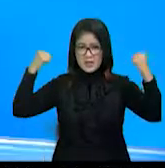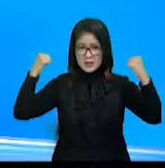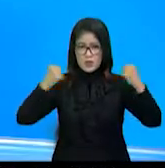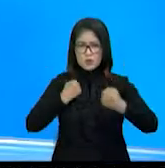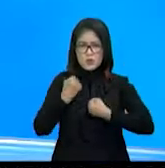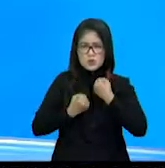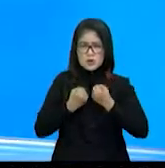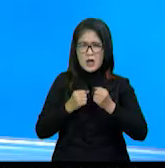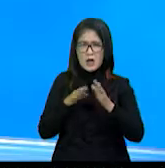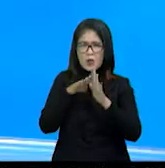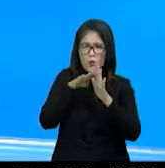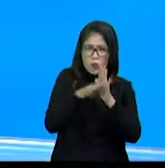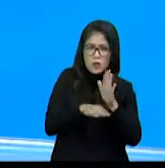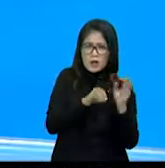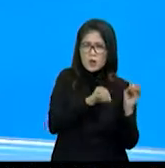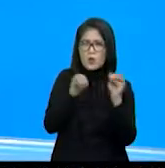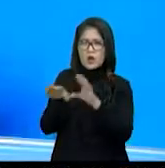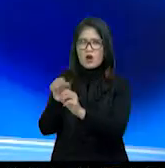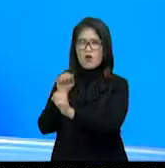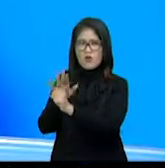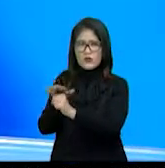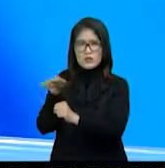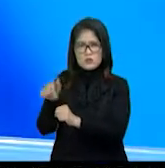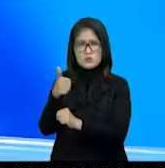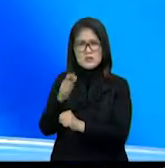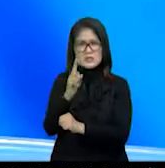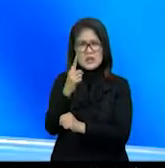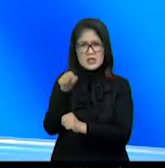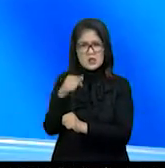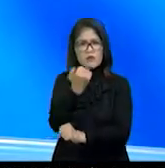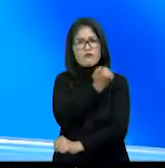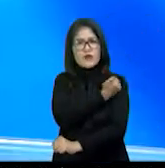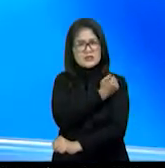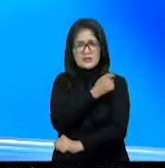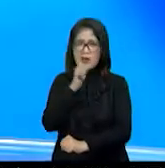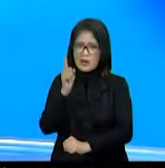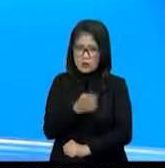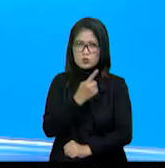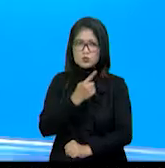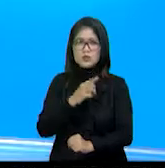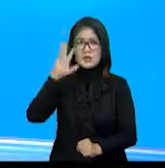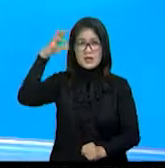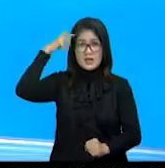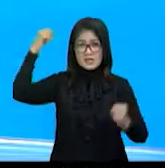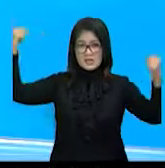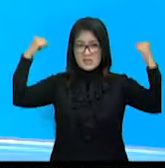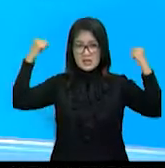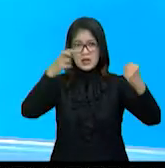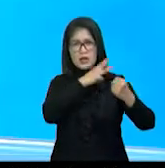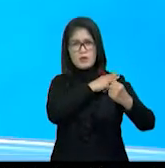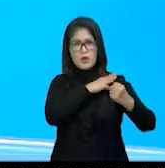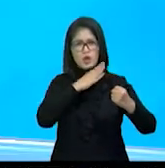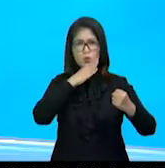penularan virus juga bisa dilakukan salah satunya dengan vaksinasi. Dinas Kesehatan Kabupaten Kuningan didukung MNC Peduli